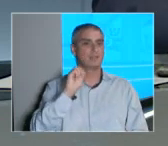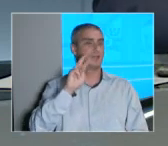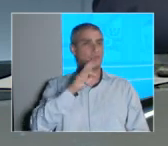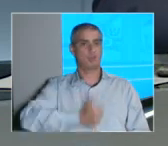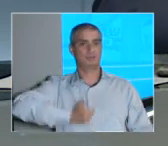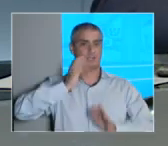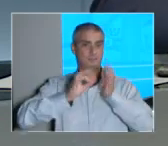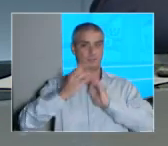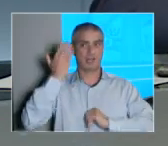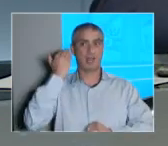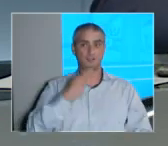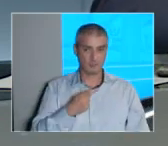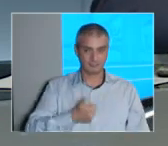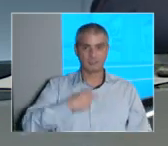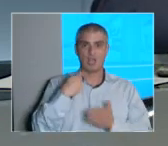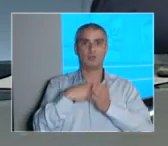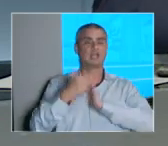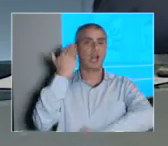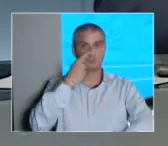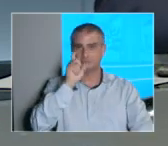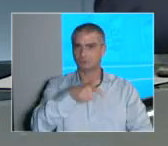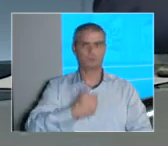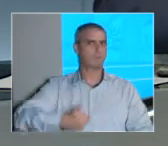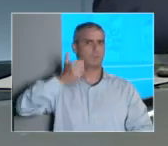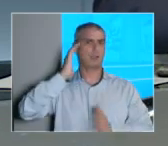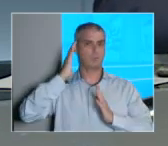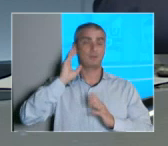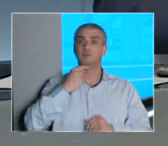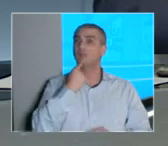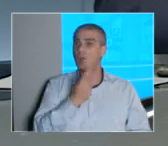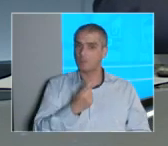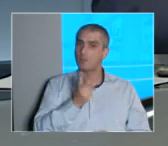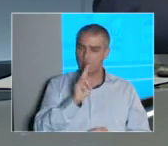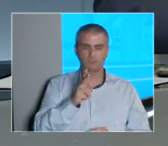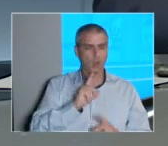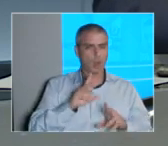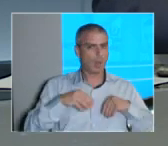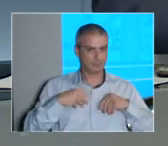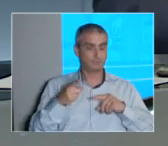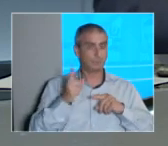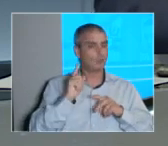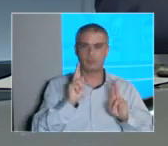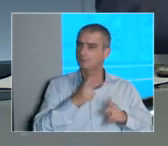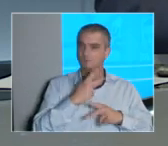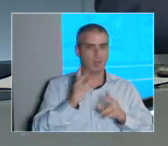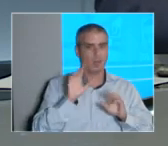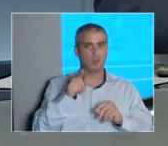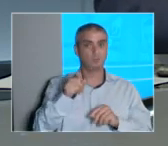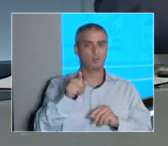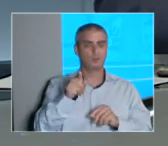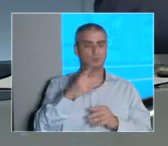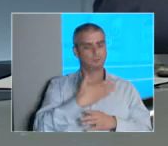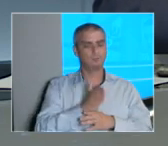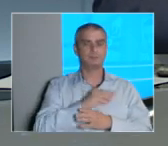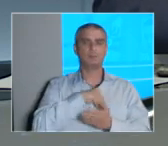שר המשפטים לשעבר, שר האוצר לשעבר, איש בכיר מאוד, וצריך לומר, אפשר לחלוק עליו. אבל אי אפשר לחלוק על כך שהוא